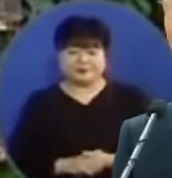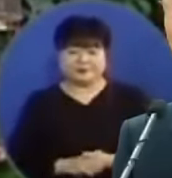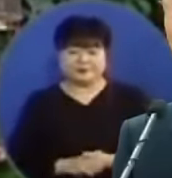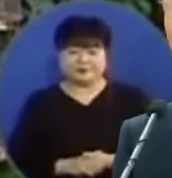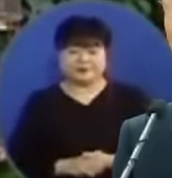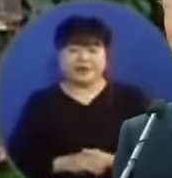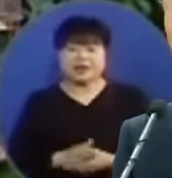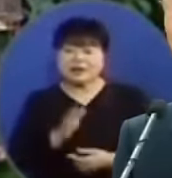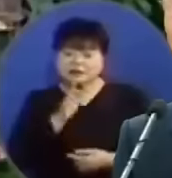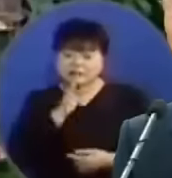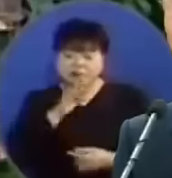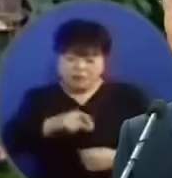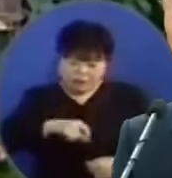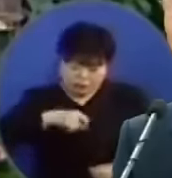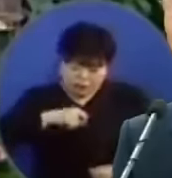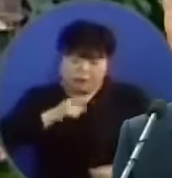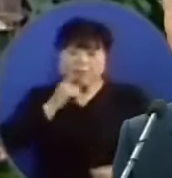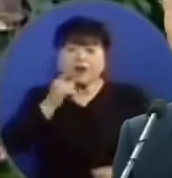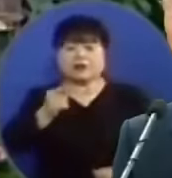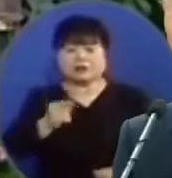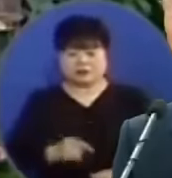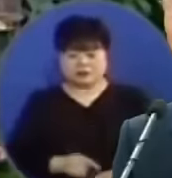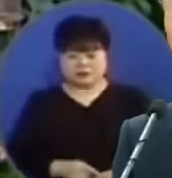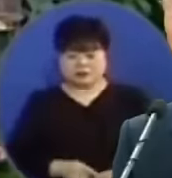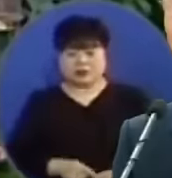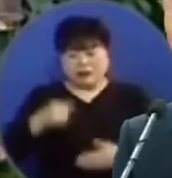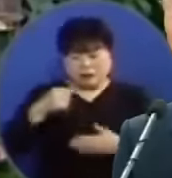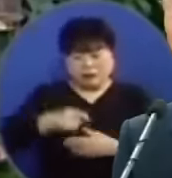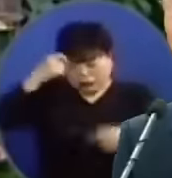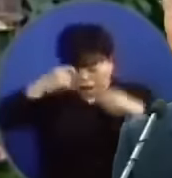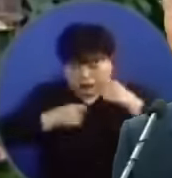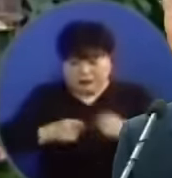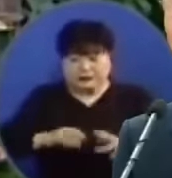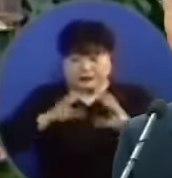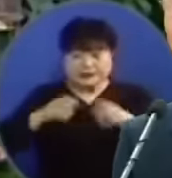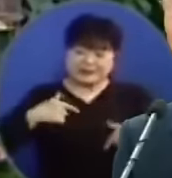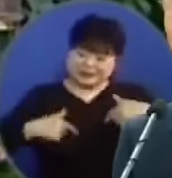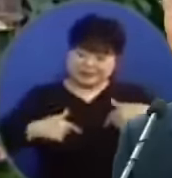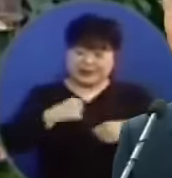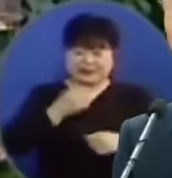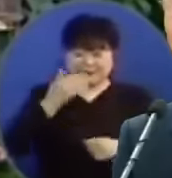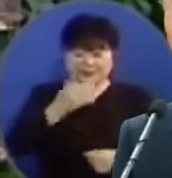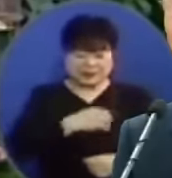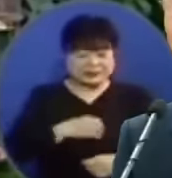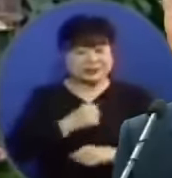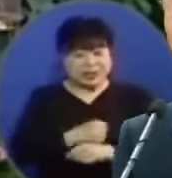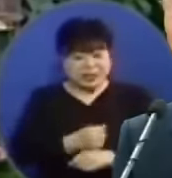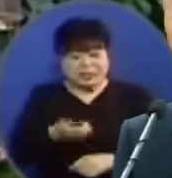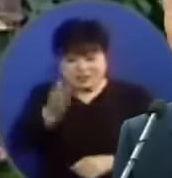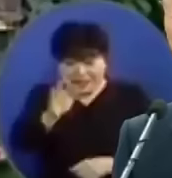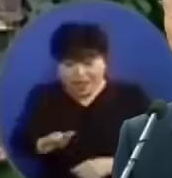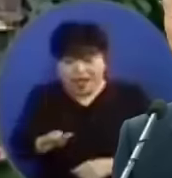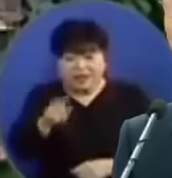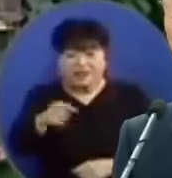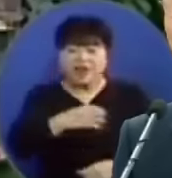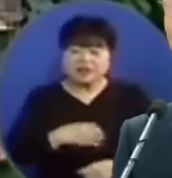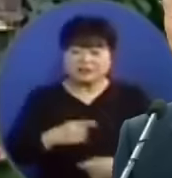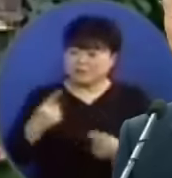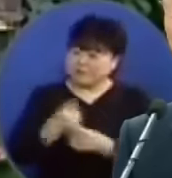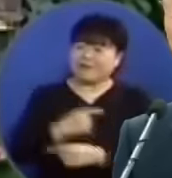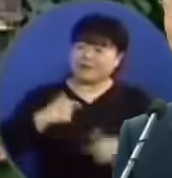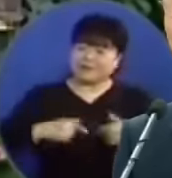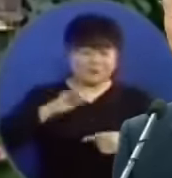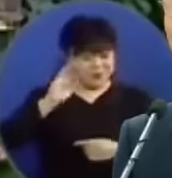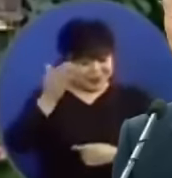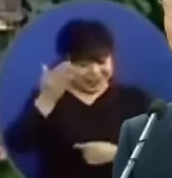24절에 내가 진실로 진실로 너희에게 이르노니 너희는 고하고 애통하겠으나 세상은 기뻐하리라. 너희 근심은 하겠으나 너희 근심이 도리어